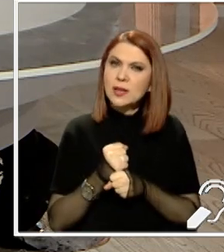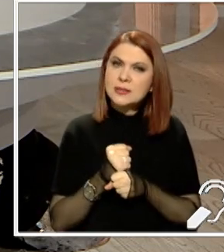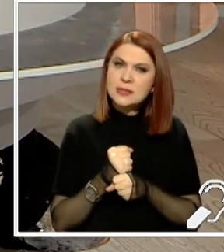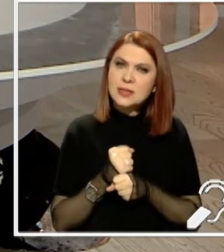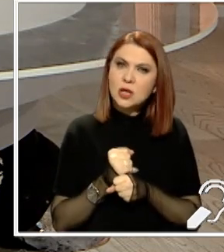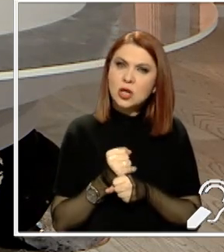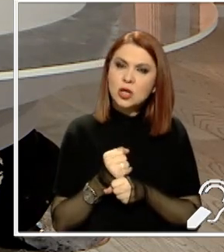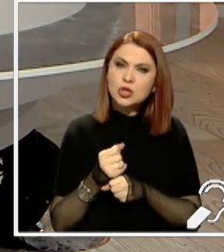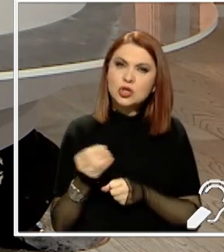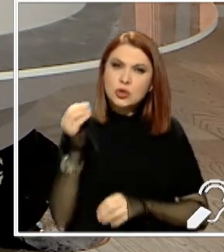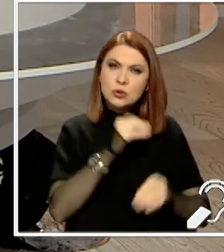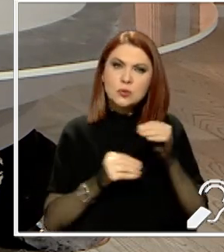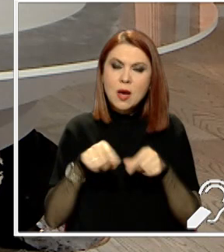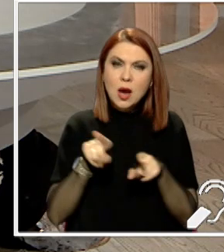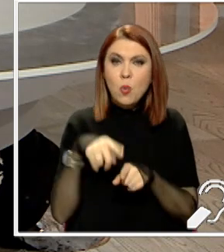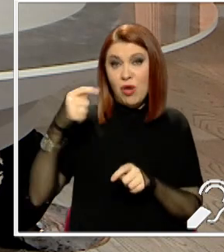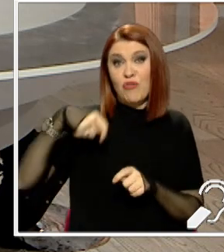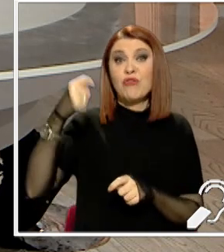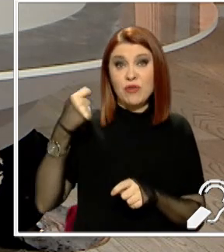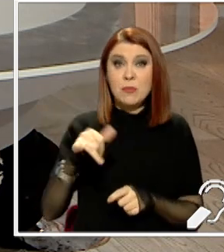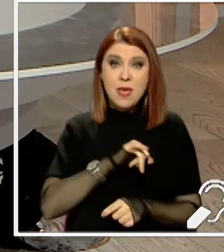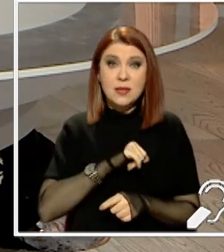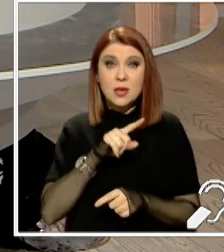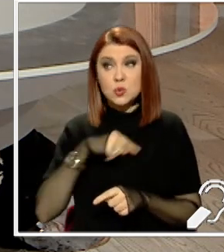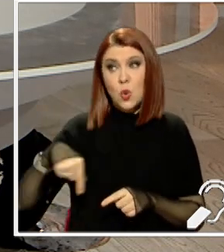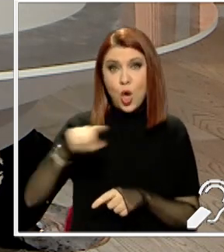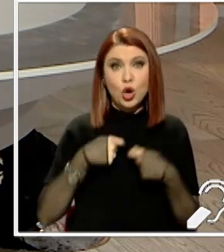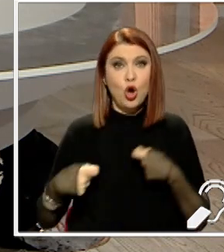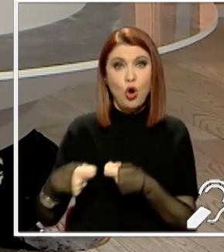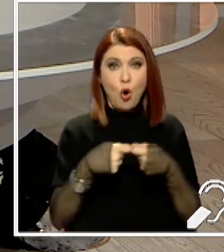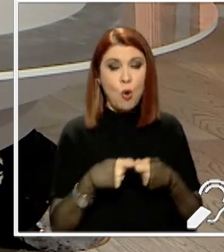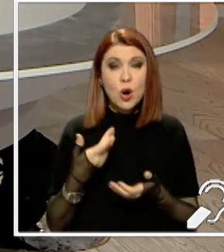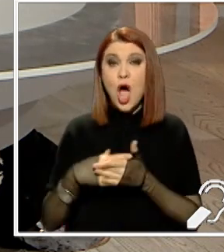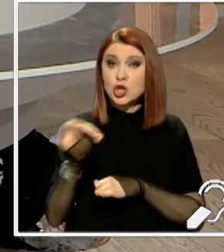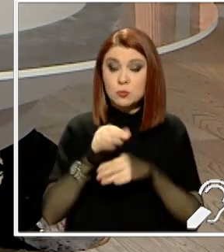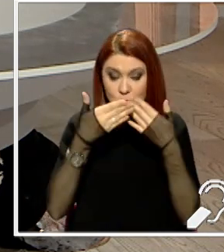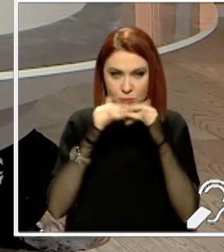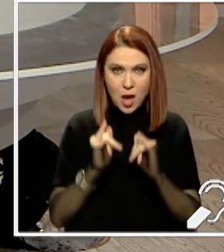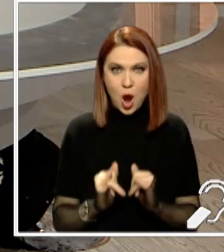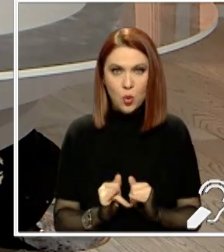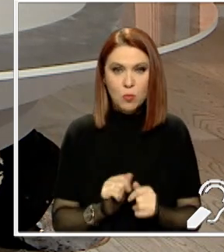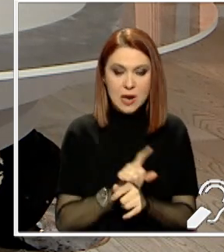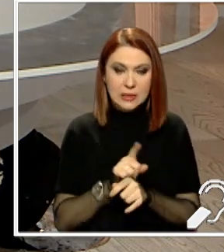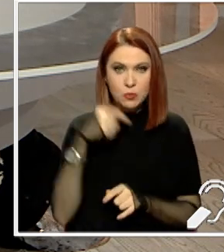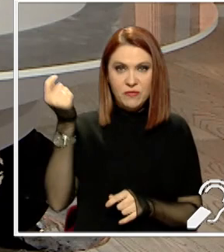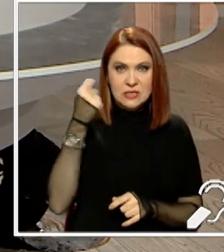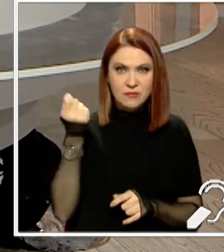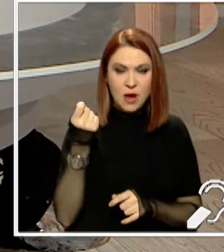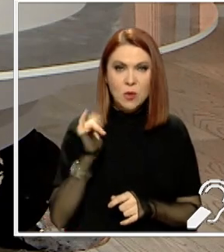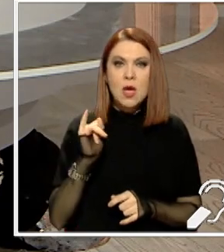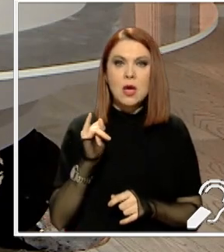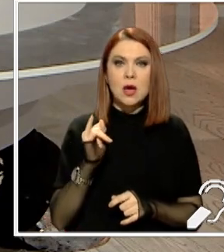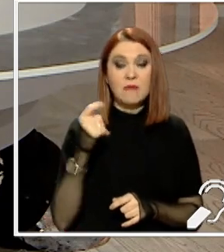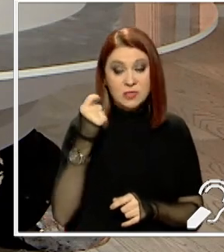să structureze sub forma unui film interesul lor comun. Deci Civil Society Pitch începe acum, în timpul festivalului, care